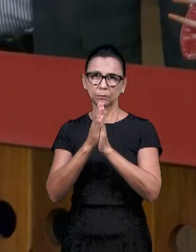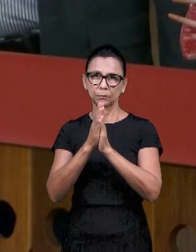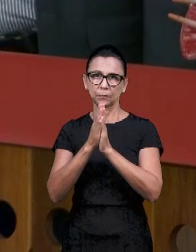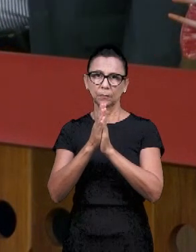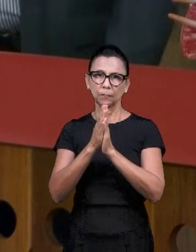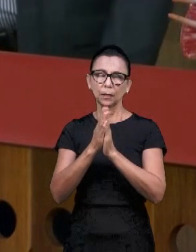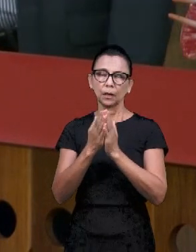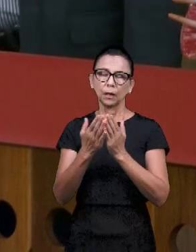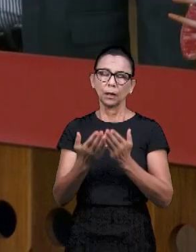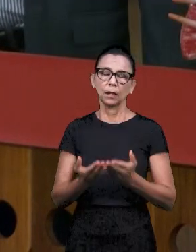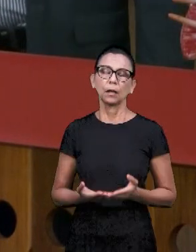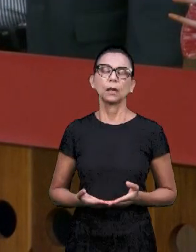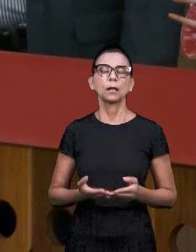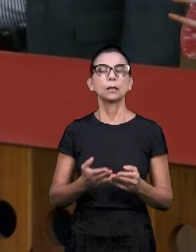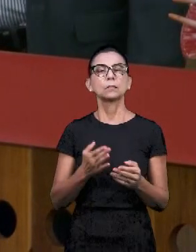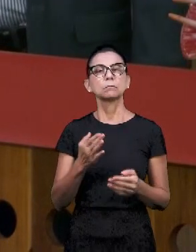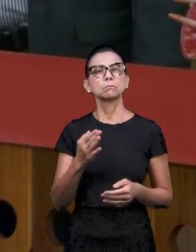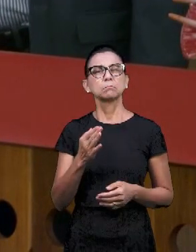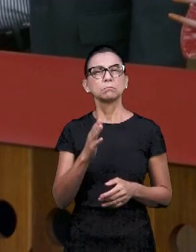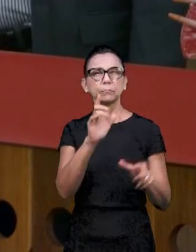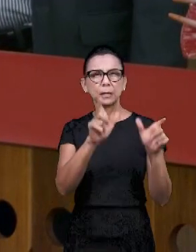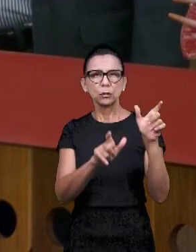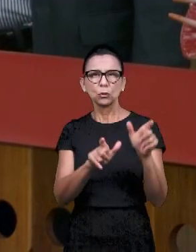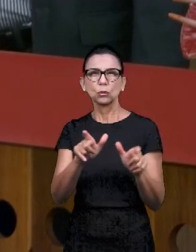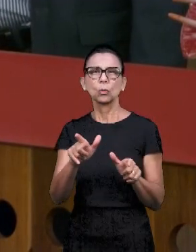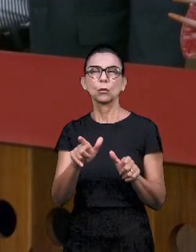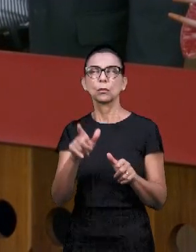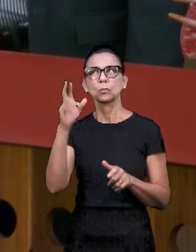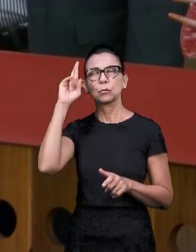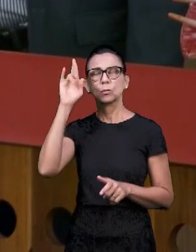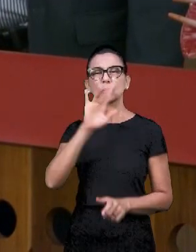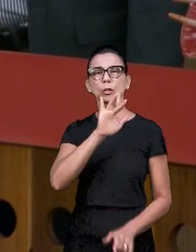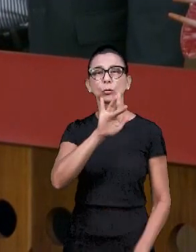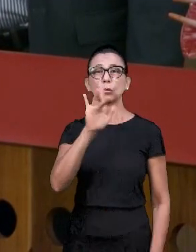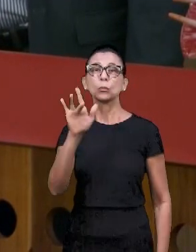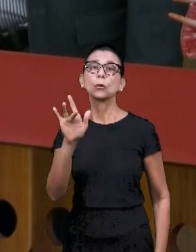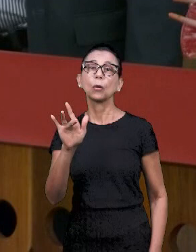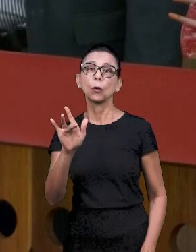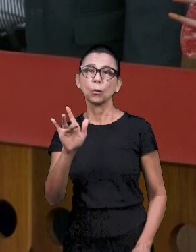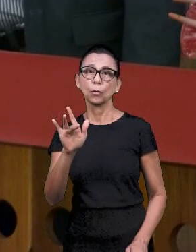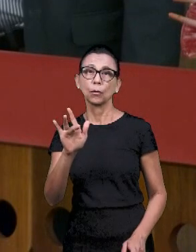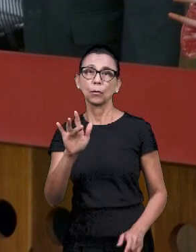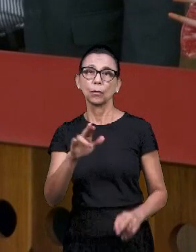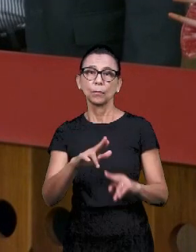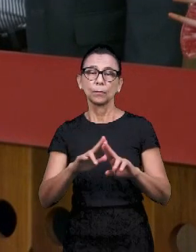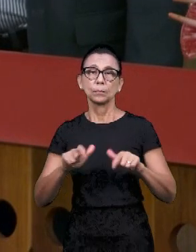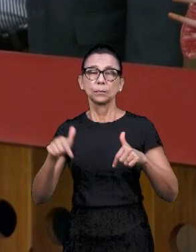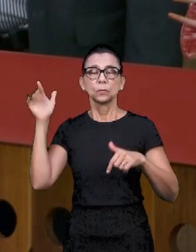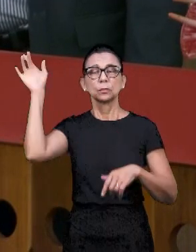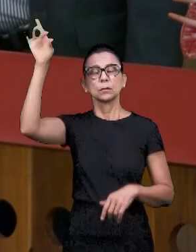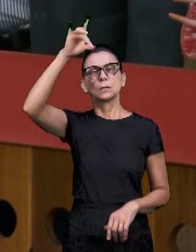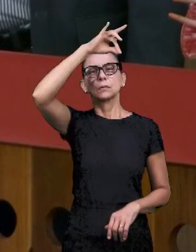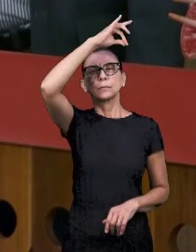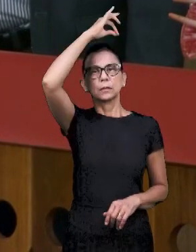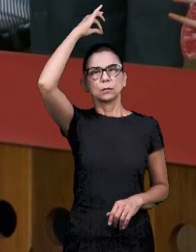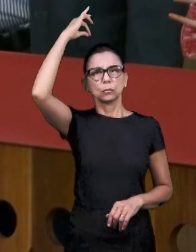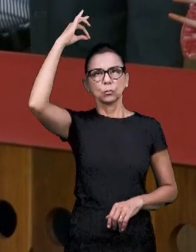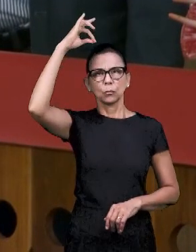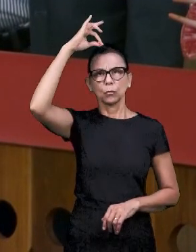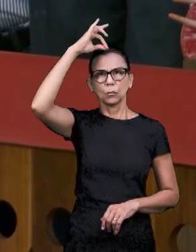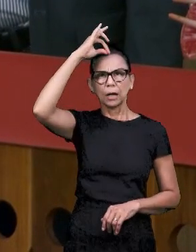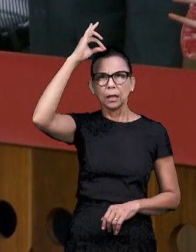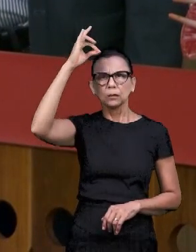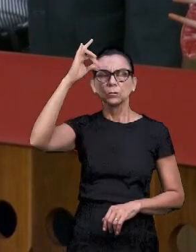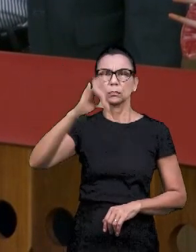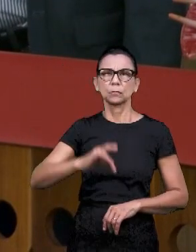за эту нужду. Господь, многих, мы знаем, уже Твой Дух Святой коснулся. Пошли Твоего Духа